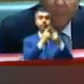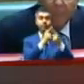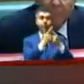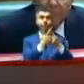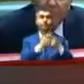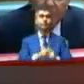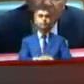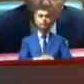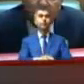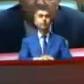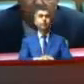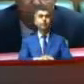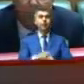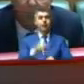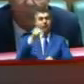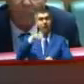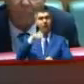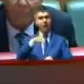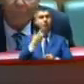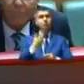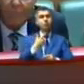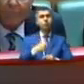العالم كاين اللي عنده